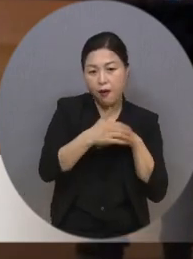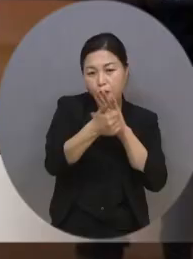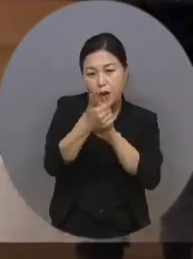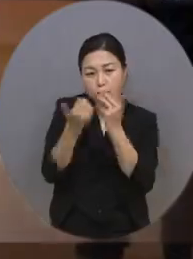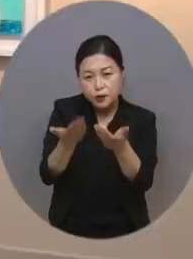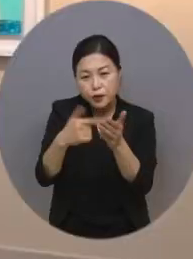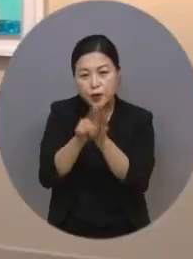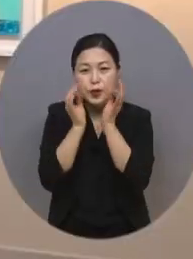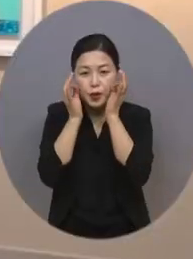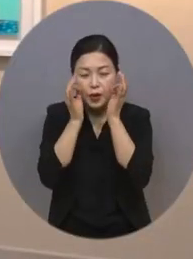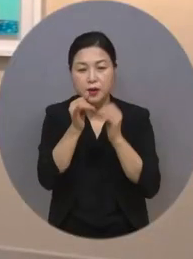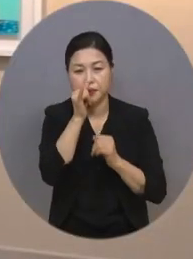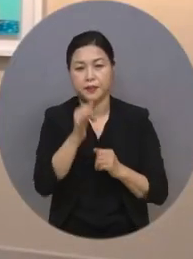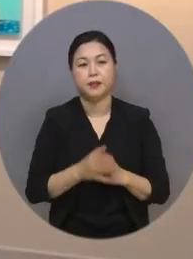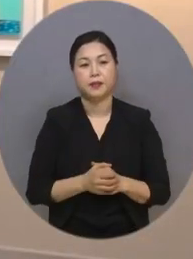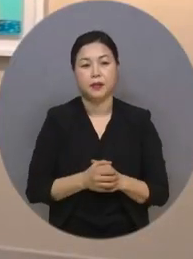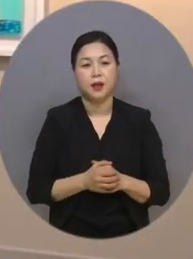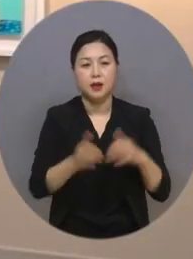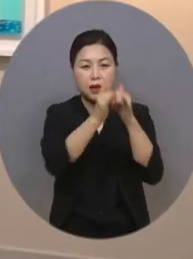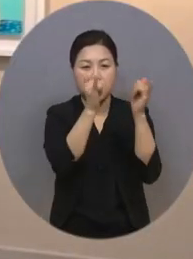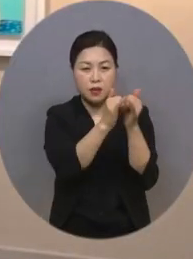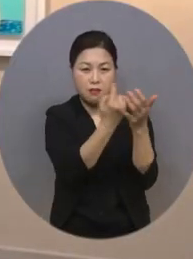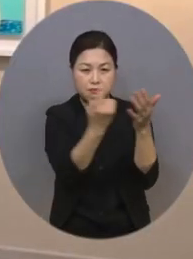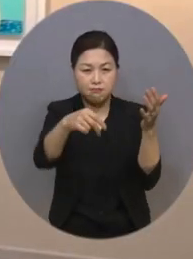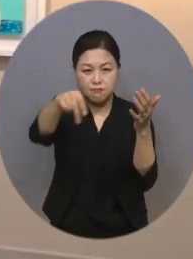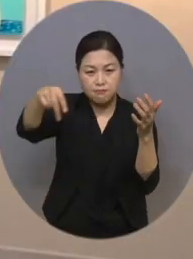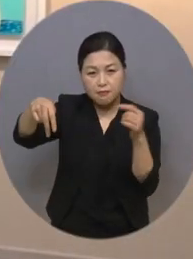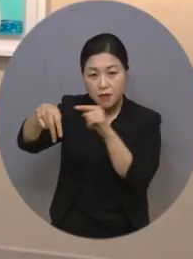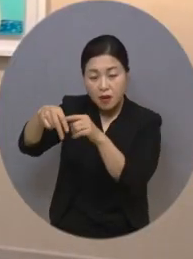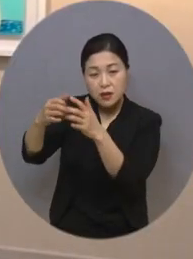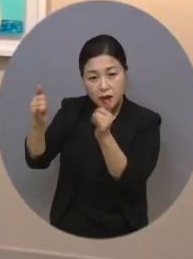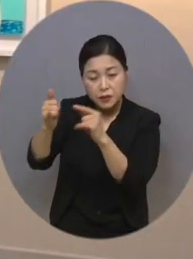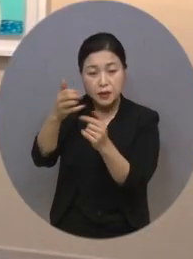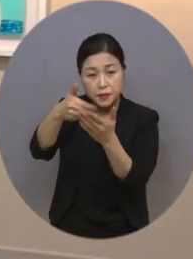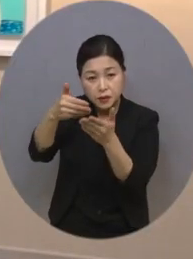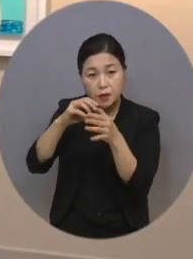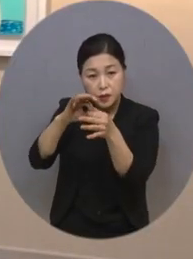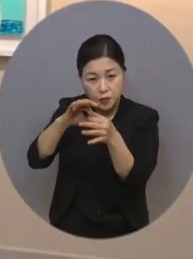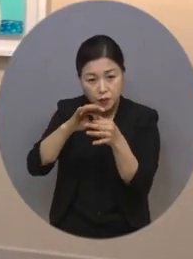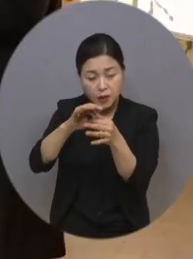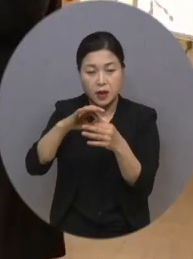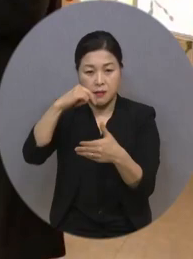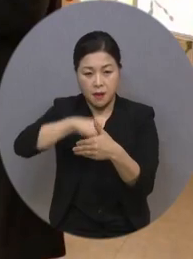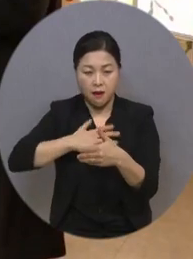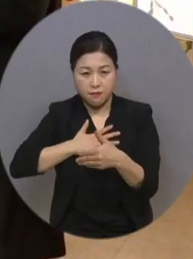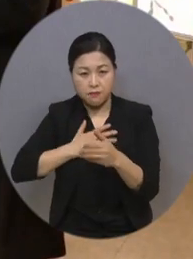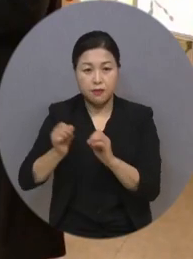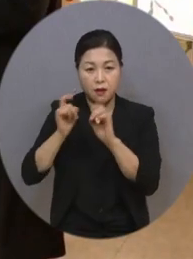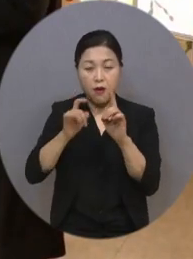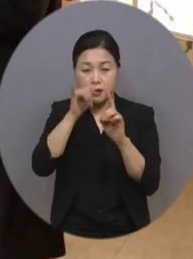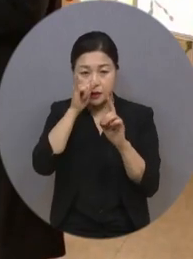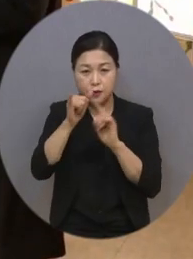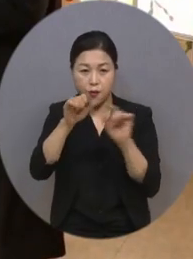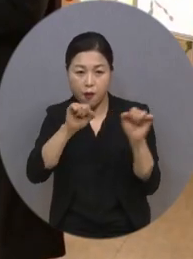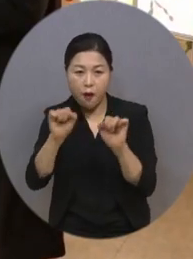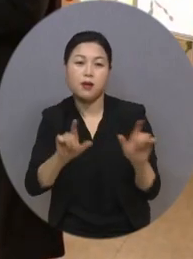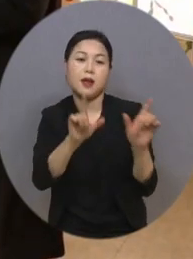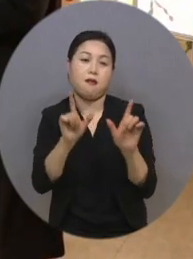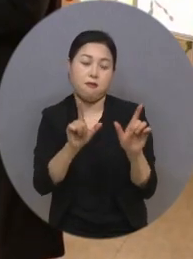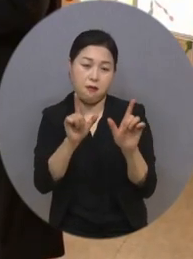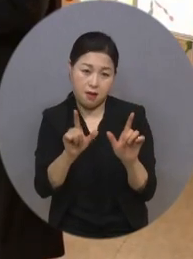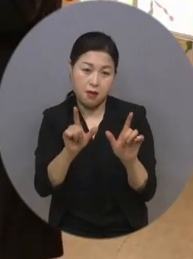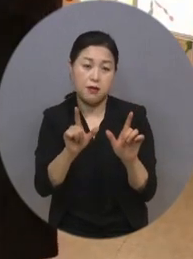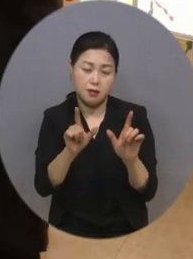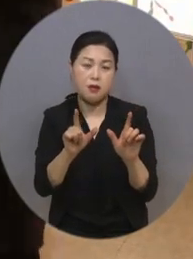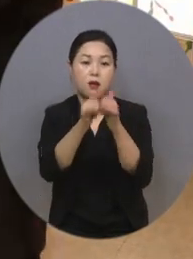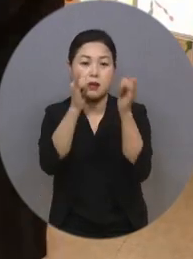예정입니다. 사회적으로 고립된 노숙인들이 미술을 통해 심리적 기반을 마련하고 자활 의지를 다져 건강한 사회